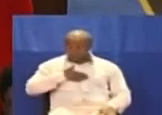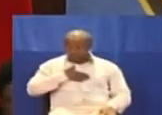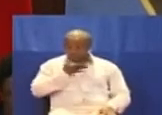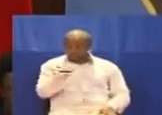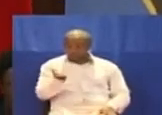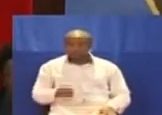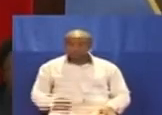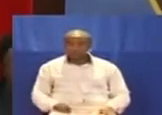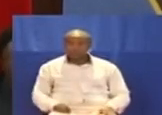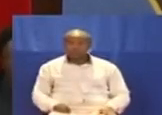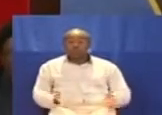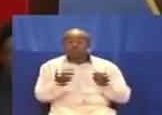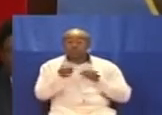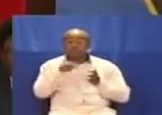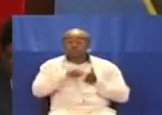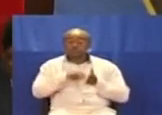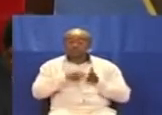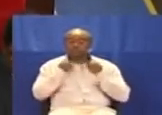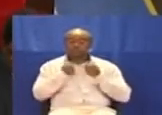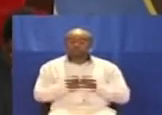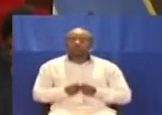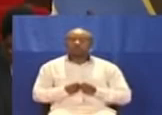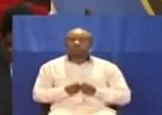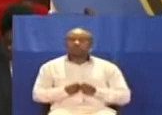kwa kusimama imara.